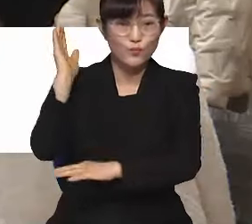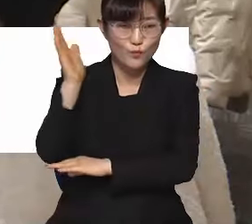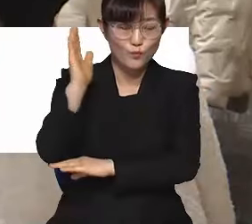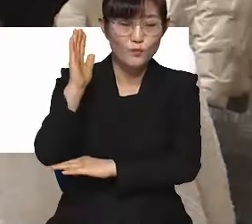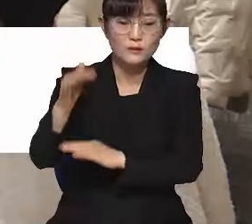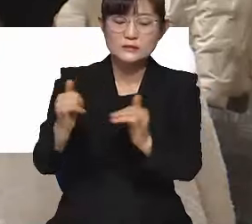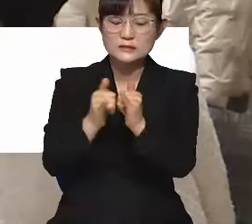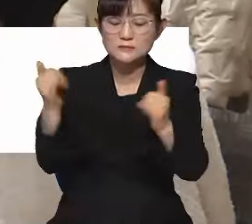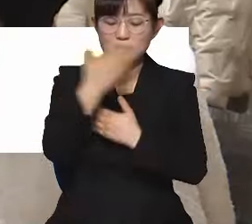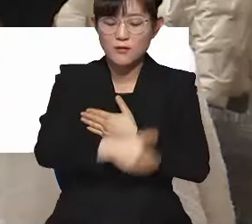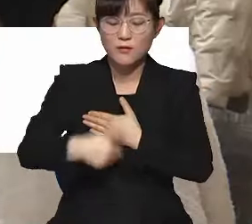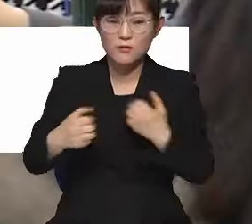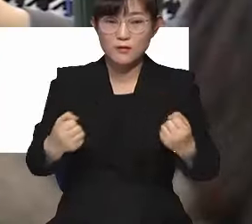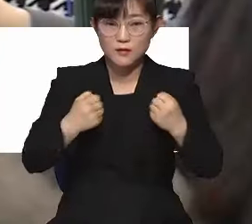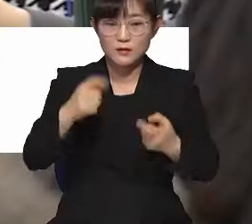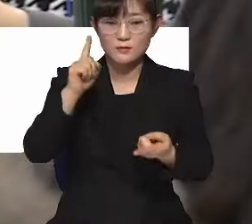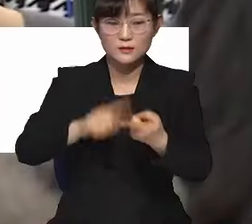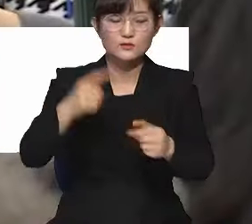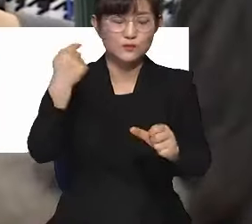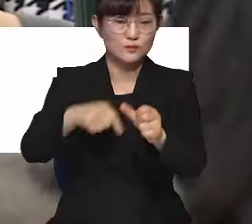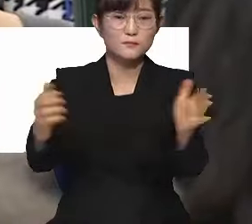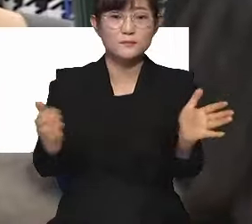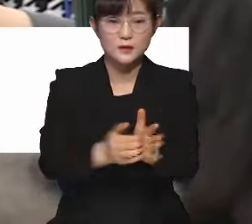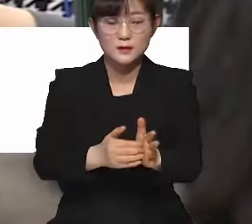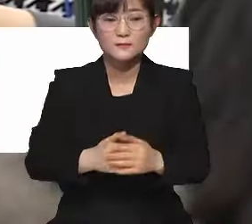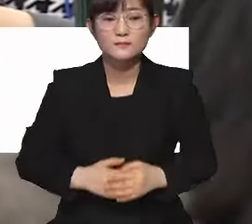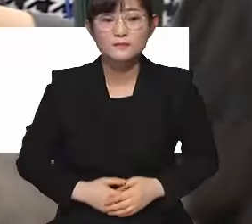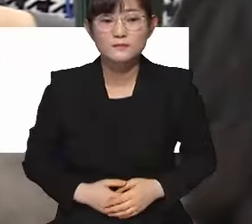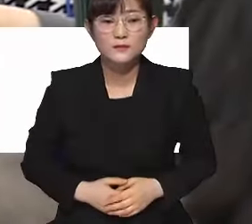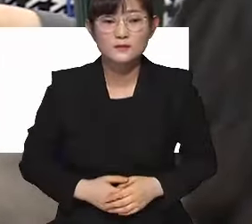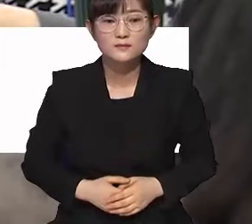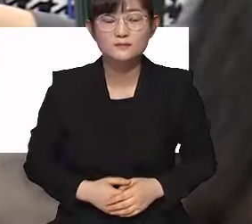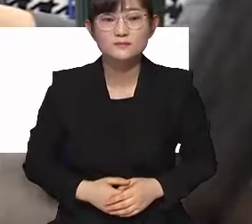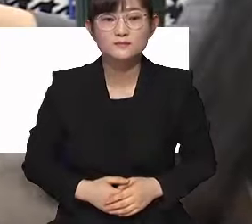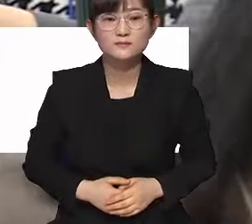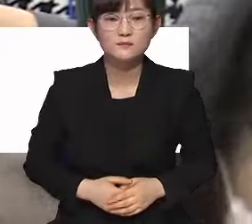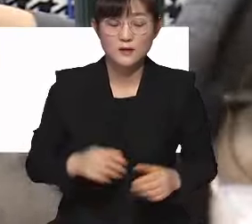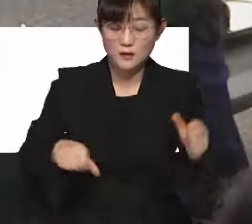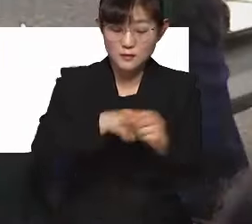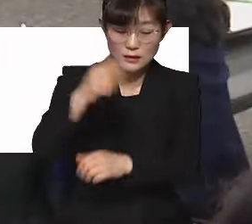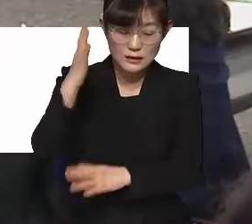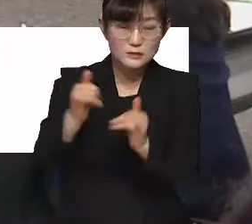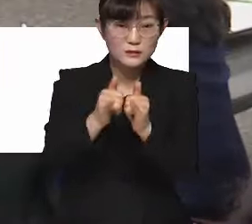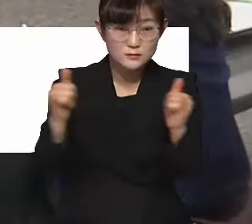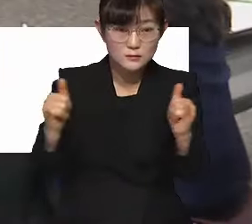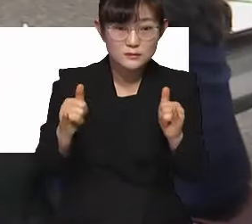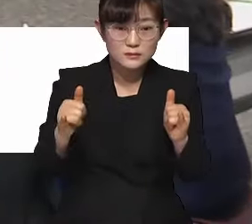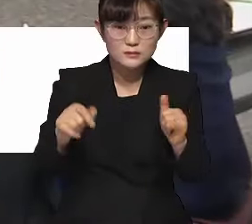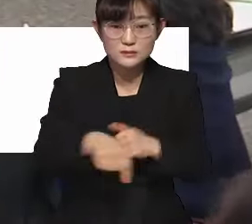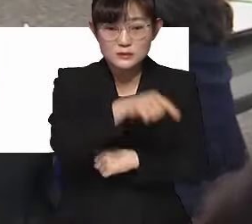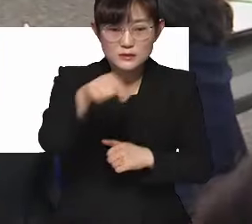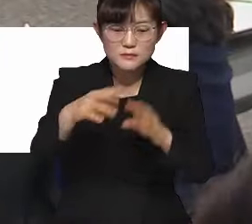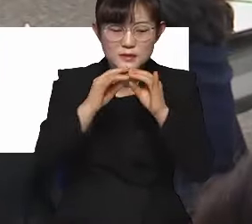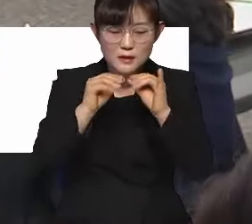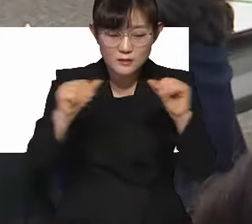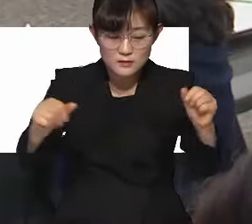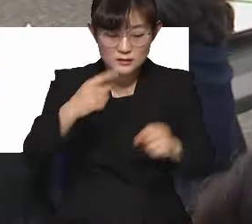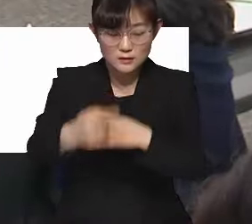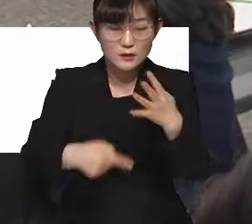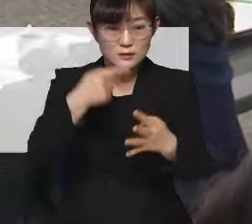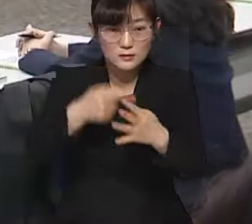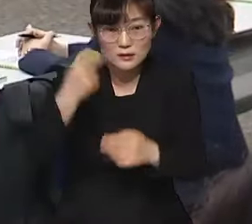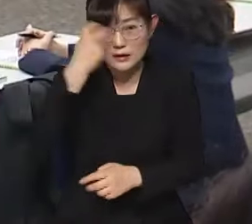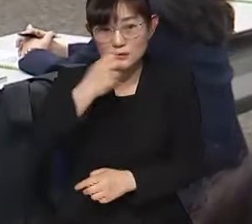중요성을 알리고 강의 기술과 프로그램을 시연했습니다. 영산강청은 환경 강사들을 통해 미세먼지 계절 관리 시행에